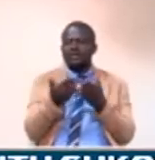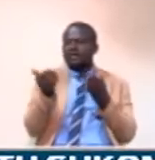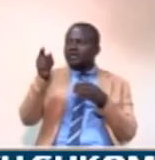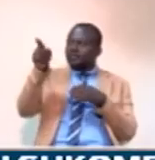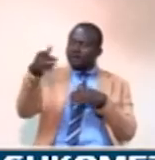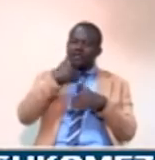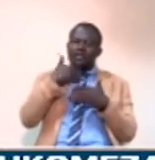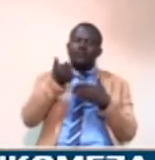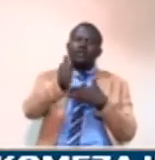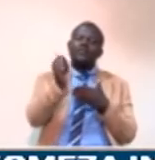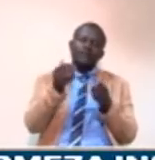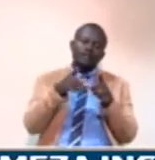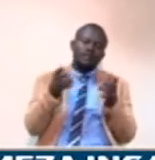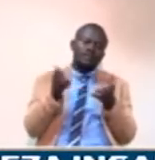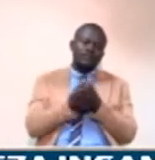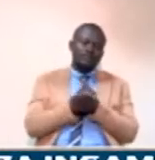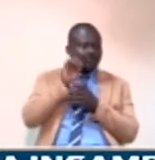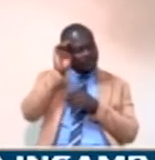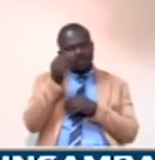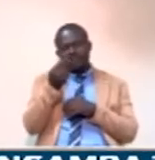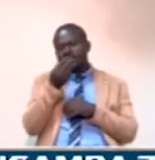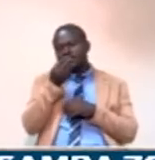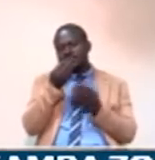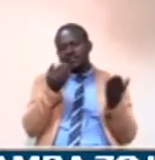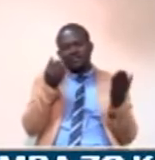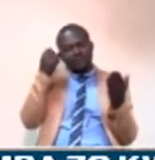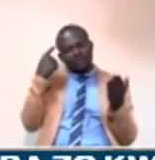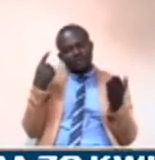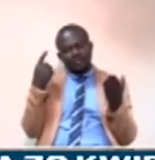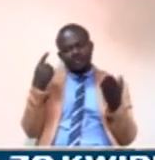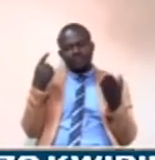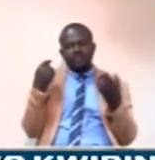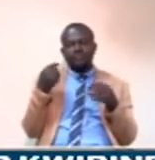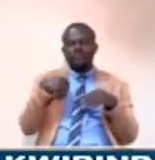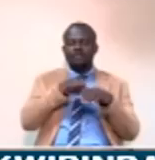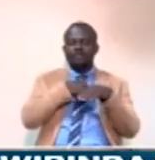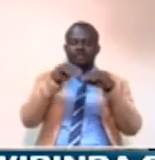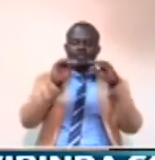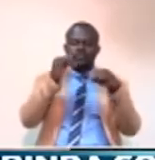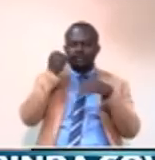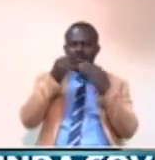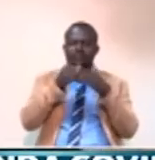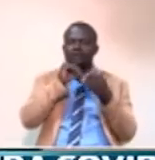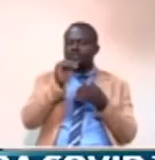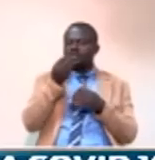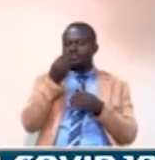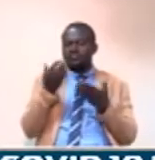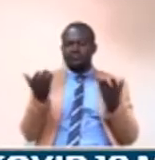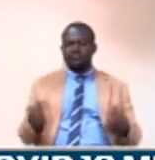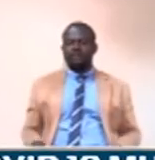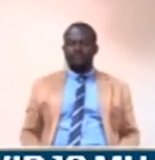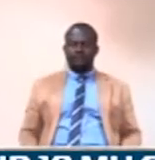kumbona yifite we hiya diplome yawe irihe, bakeka ko amafaranga twa twarayariye. Ikintu gisigaye ni ukuza kubaza n'ubuyobozi bw'ikigo nimba nta mafaranga twariye.